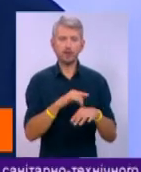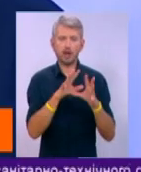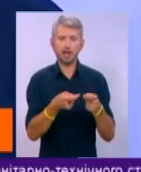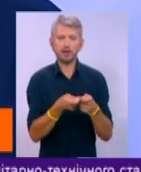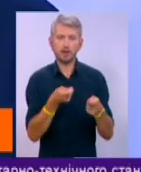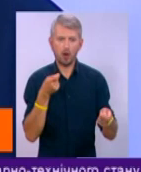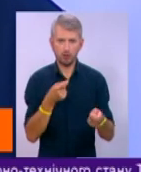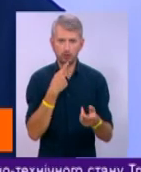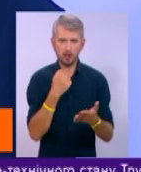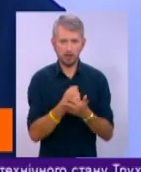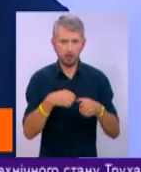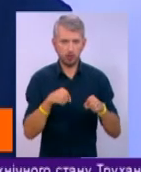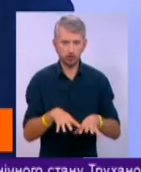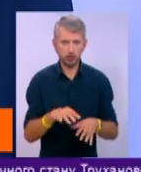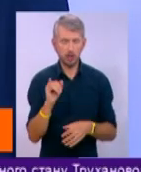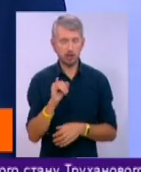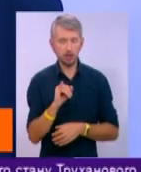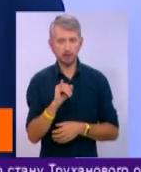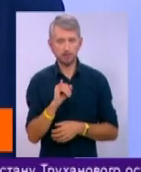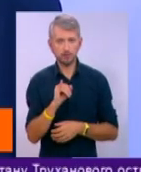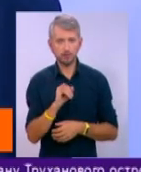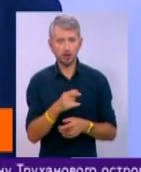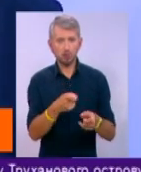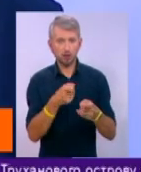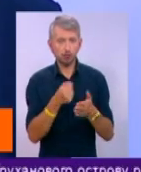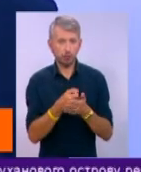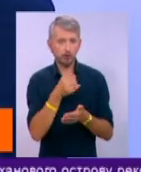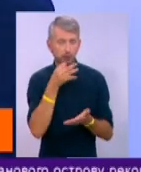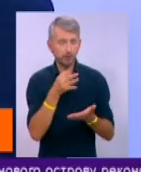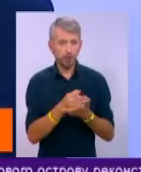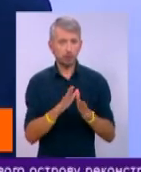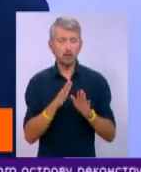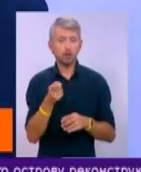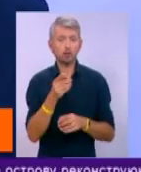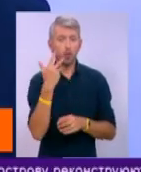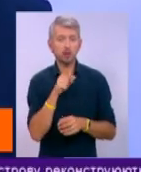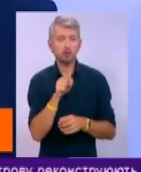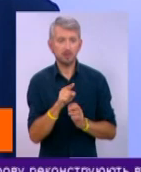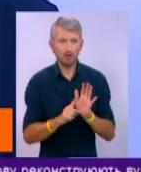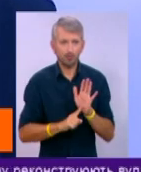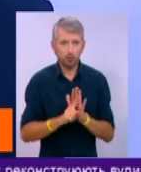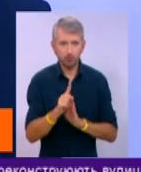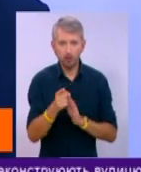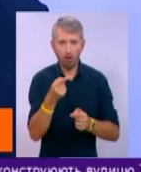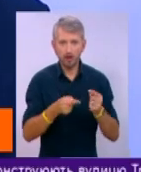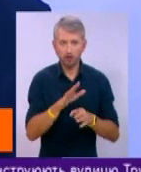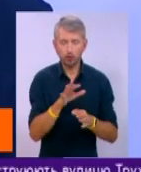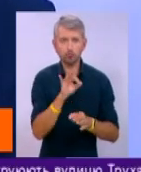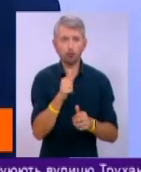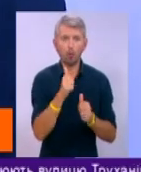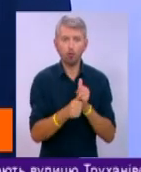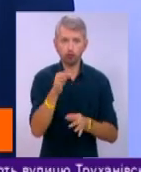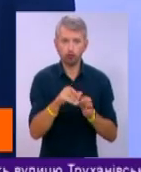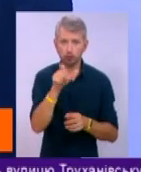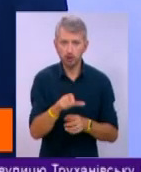затягує з прийняттям рішення, і притягнути його до відповідальності. І тільки коли цей процес стане незворотнім щодо кожного судді,